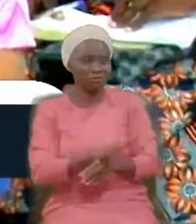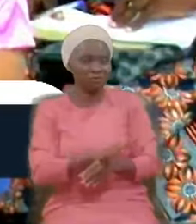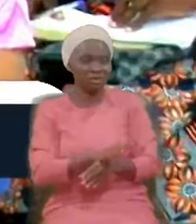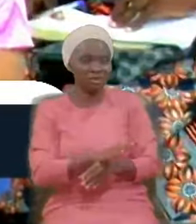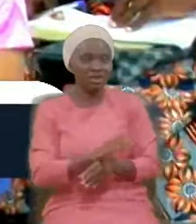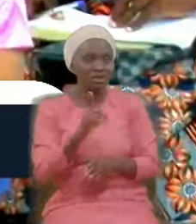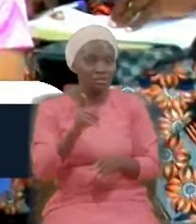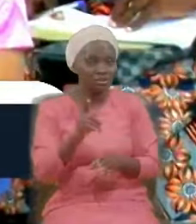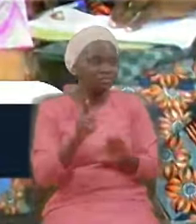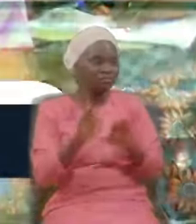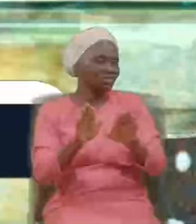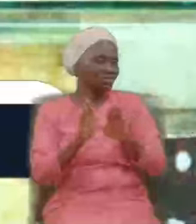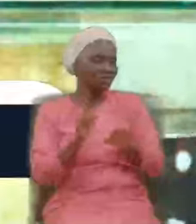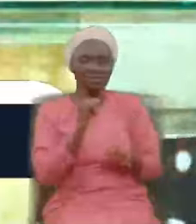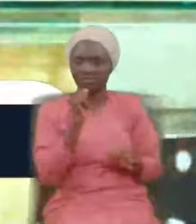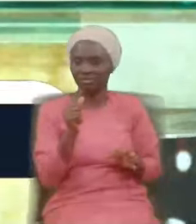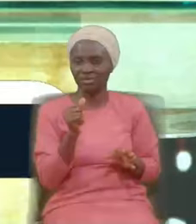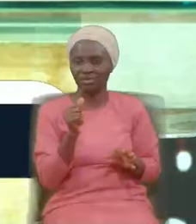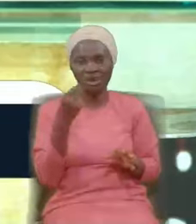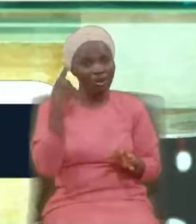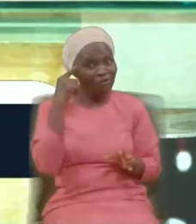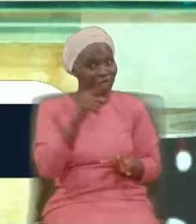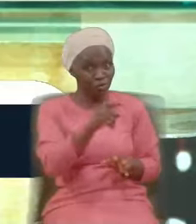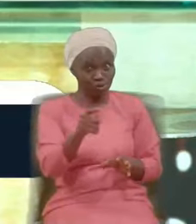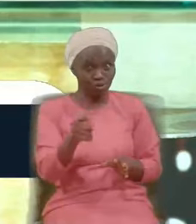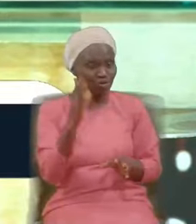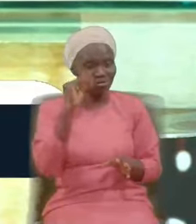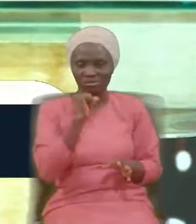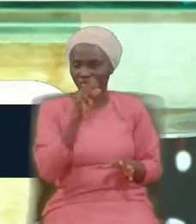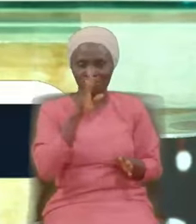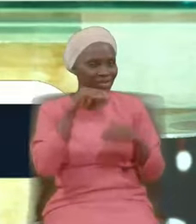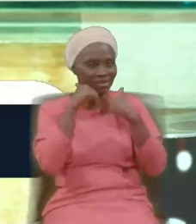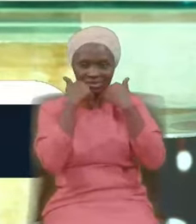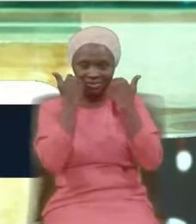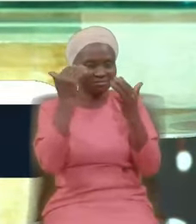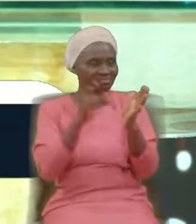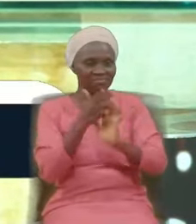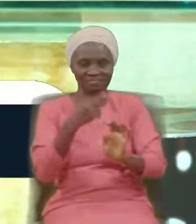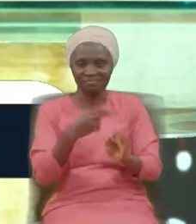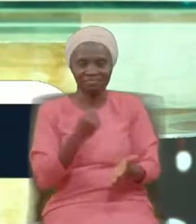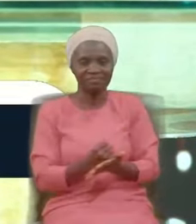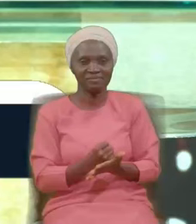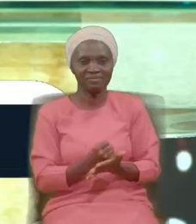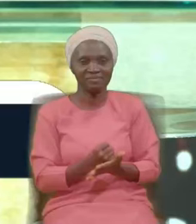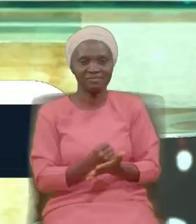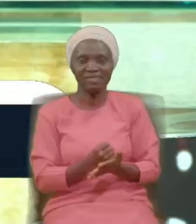pas. Car tu ne seras point confondu.